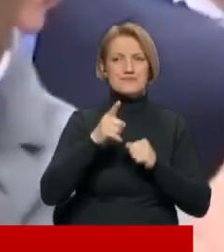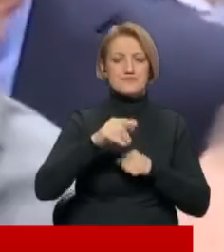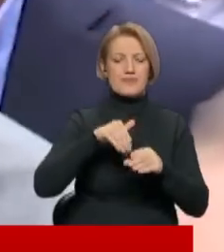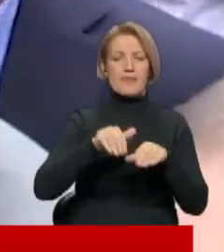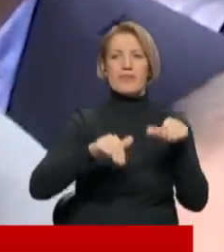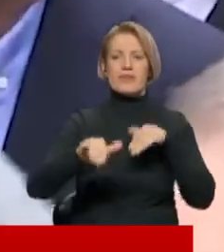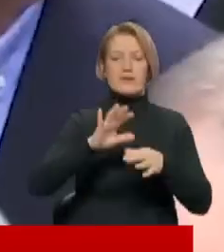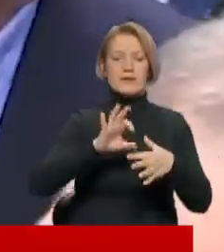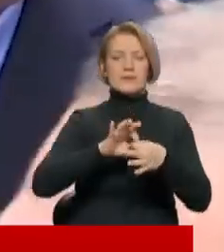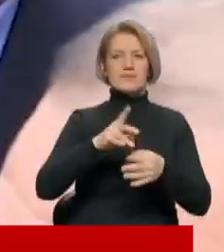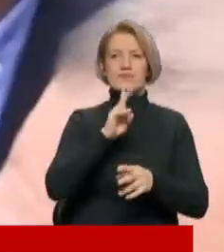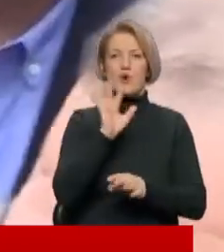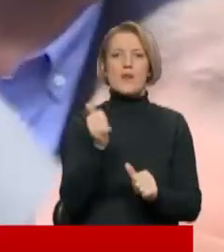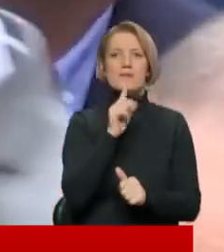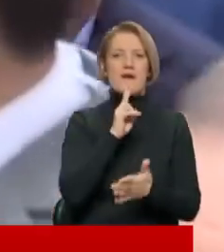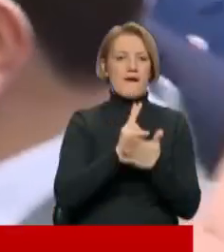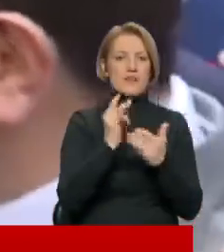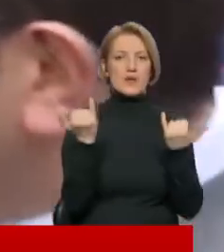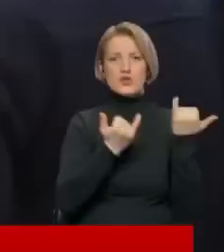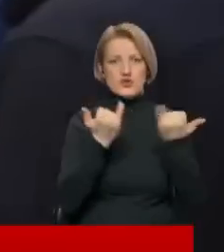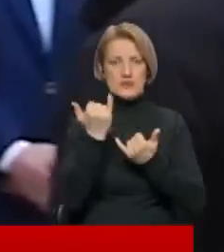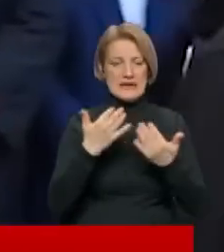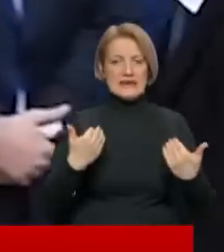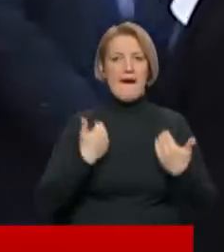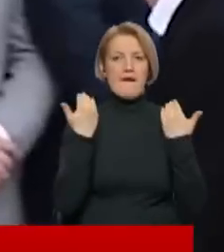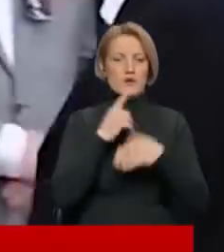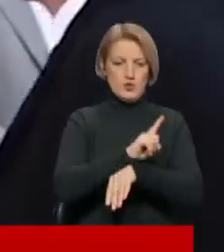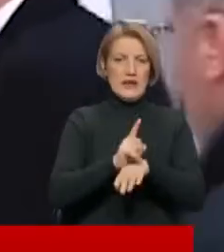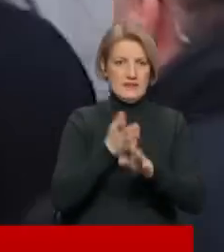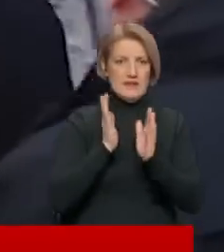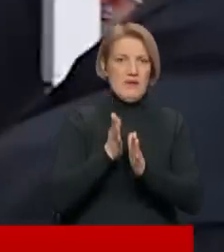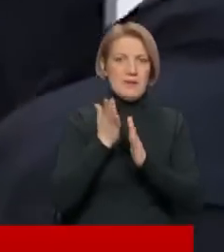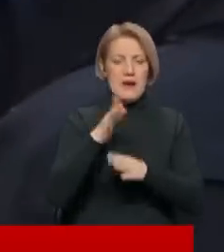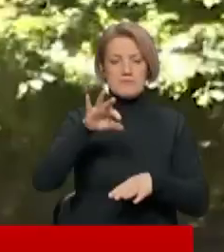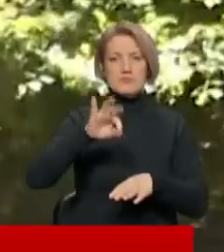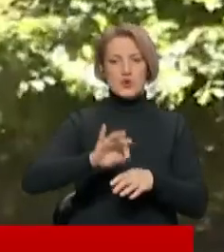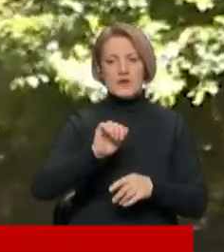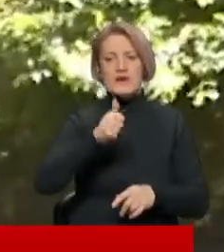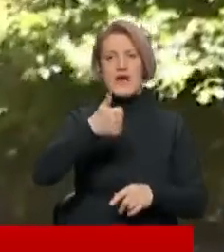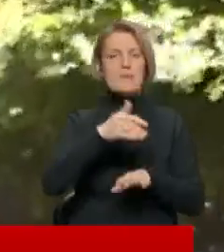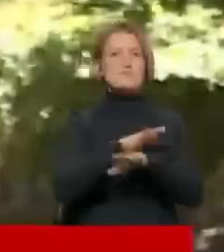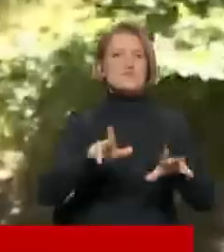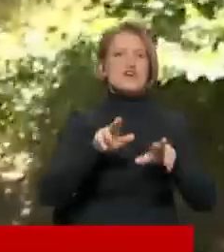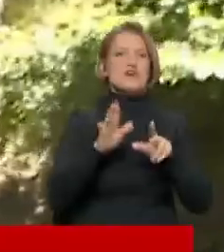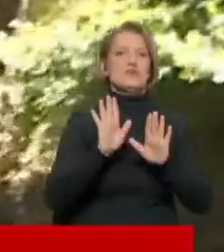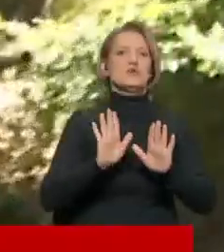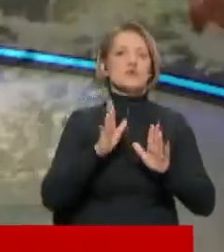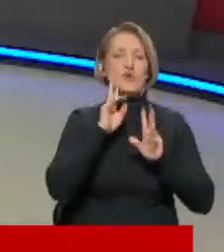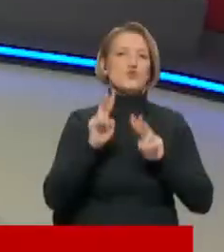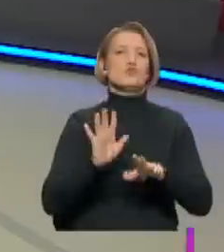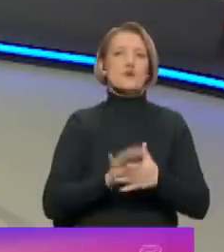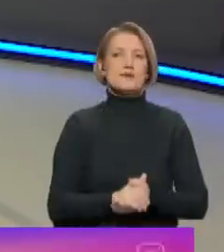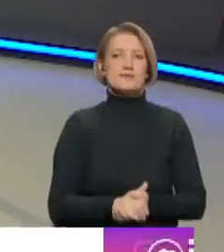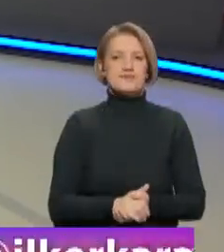yakından ilgilendiren kritik kararın tartışması yargı süreci de devam ederken Bugünden yarına bitecek gibi görünmüyor